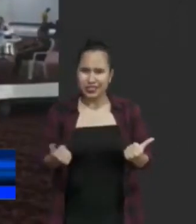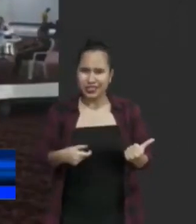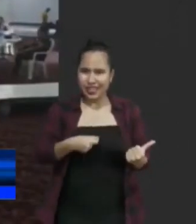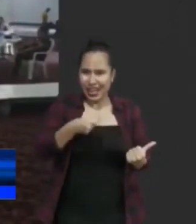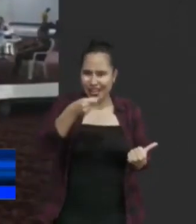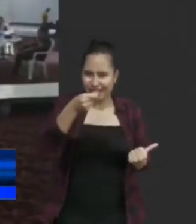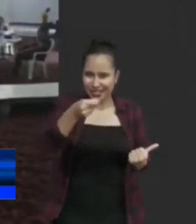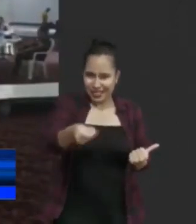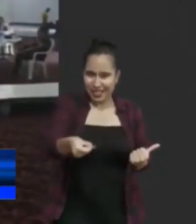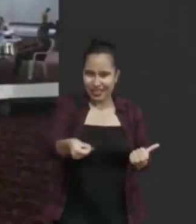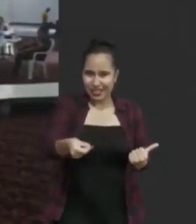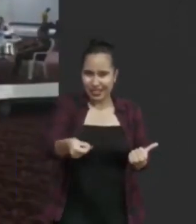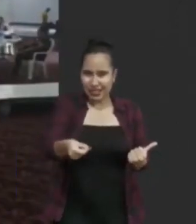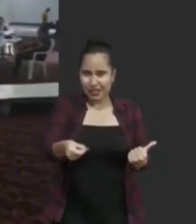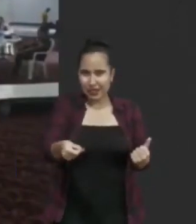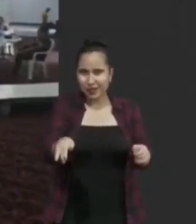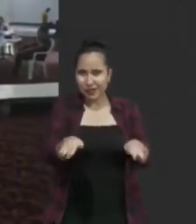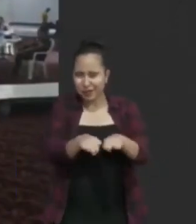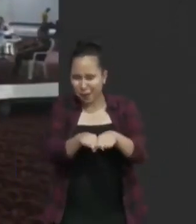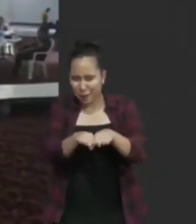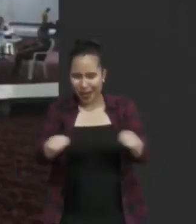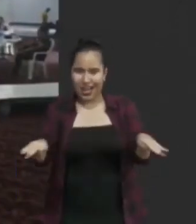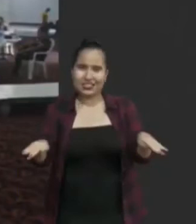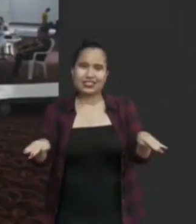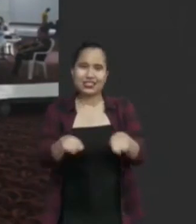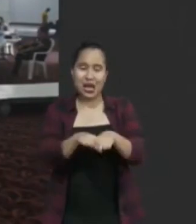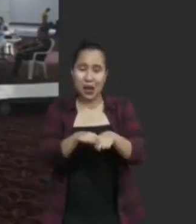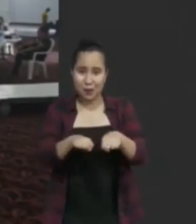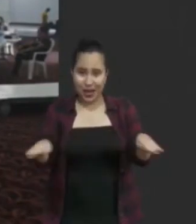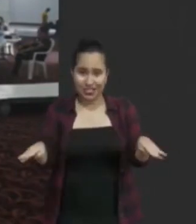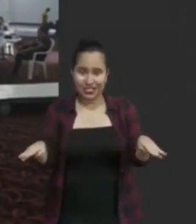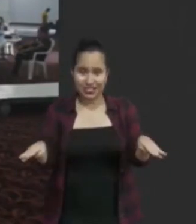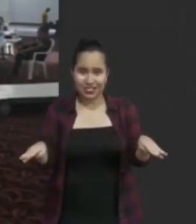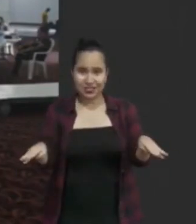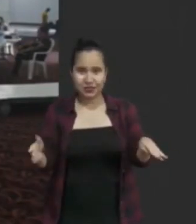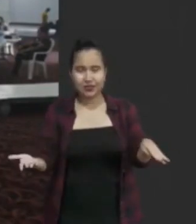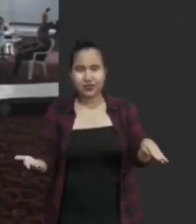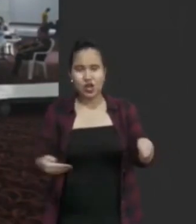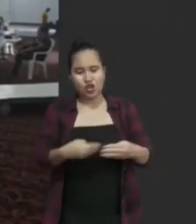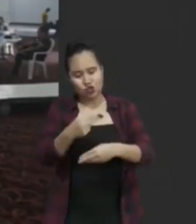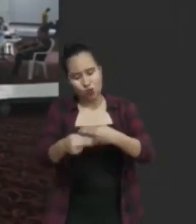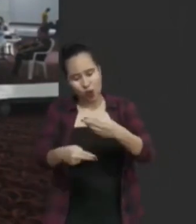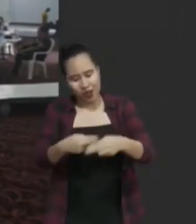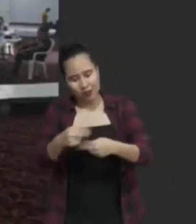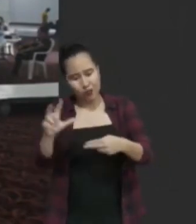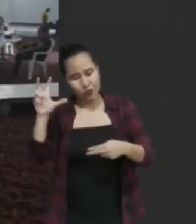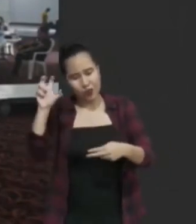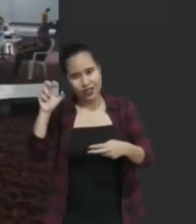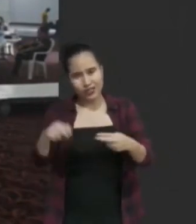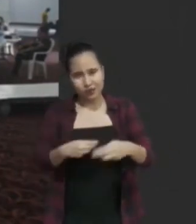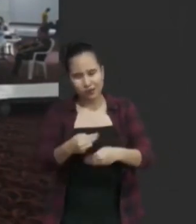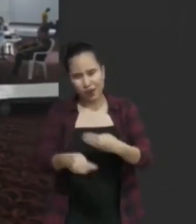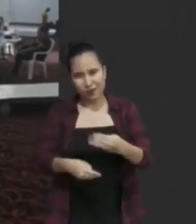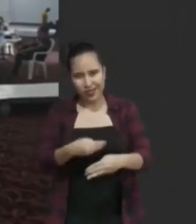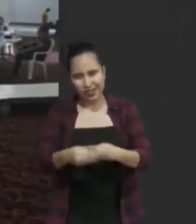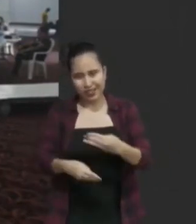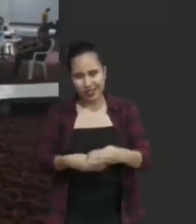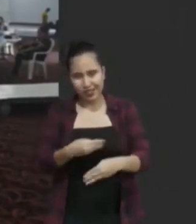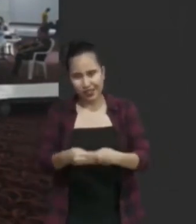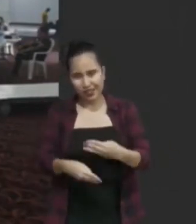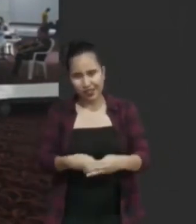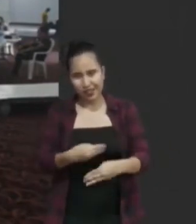worden van het minimale. En daarmee bedoel ik, wanneer het gaat om toiletpapier, et cetera, zult u dat krijgen.